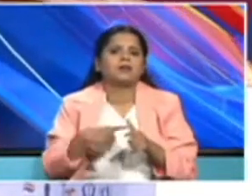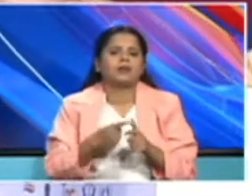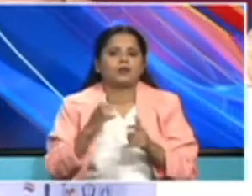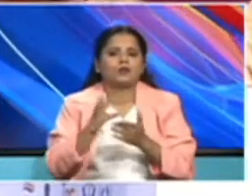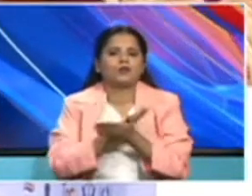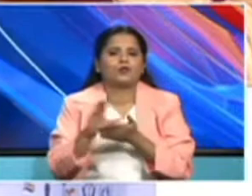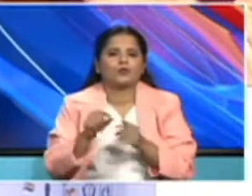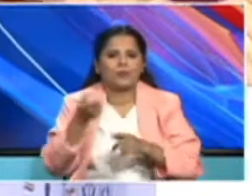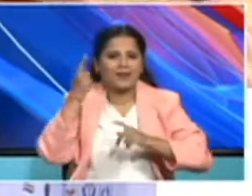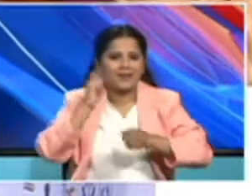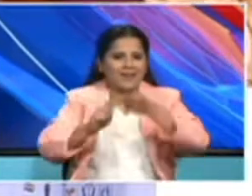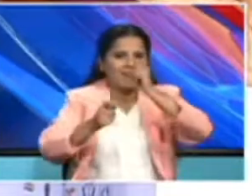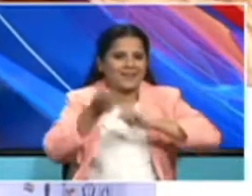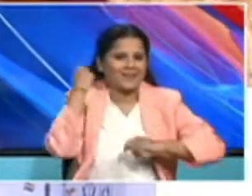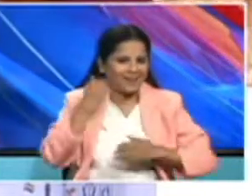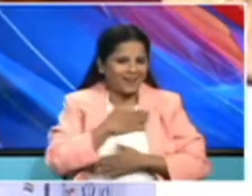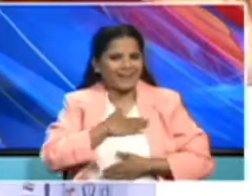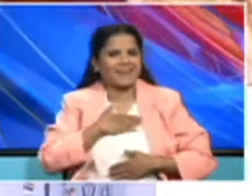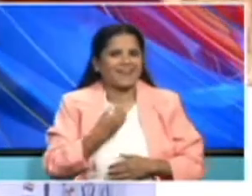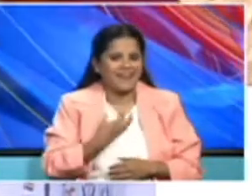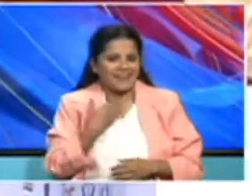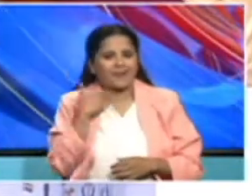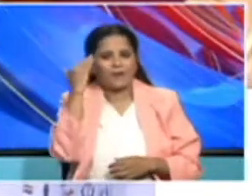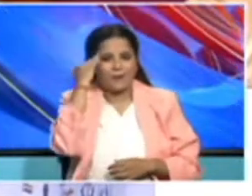कल गरबा का आनंद ले रहे थे।